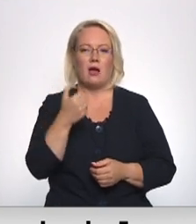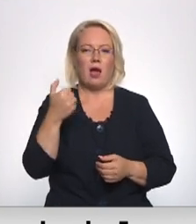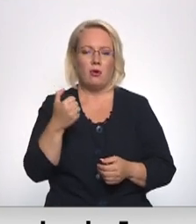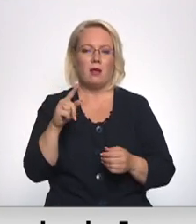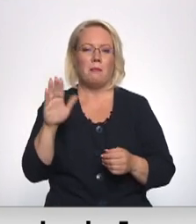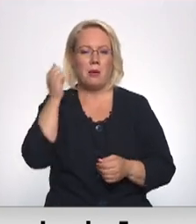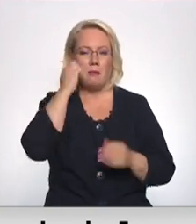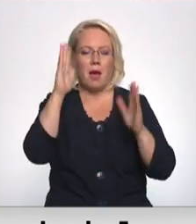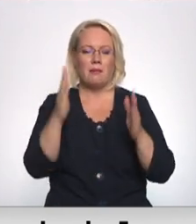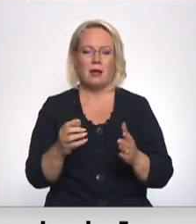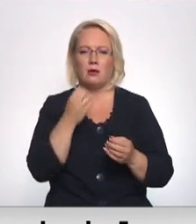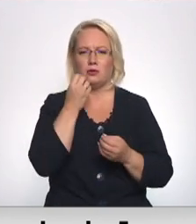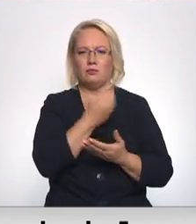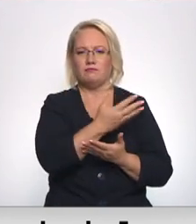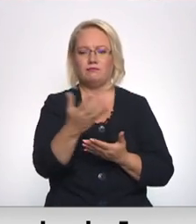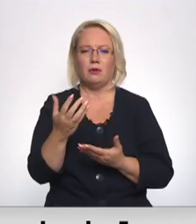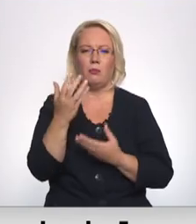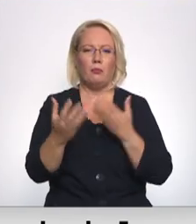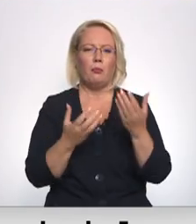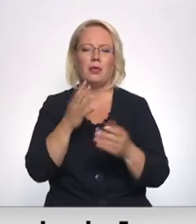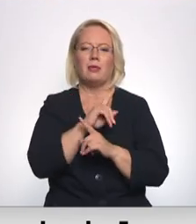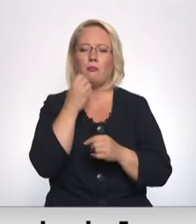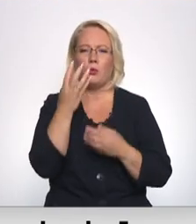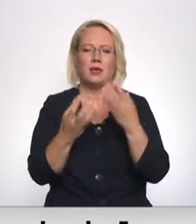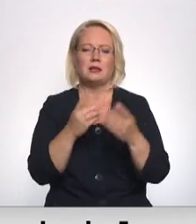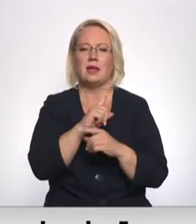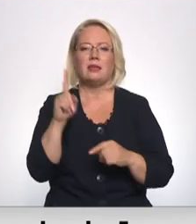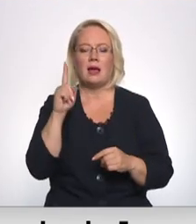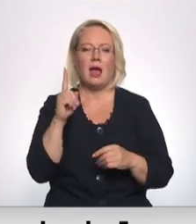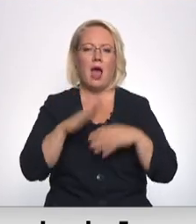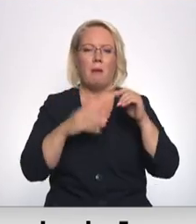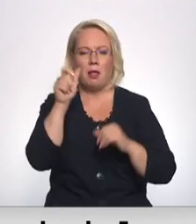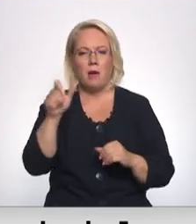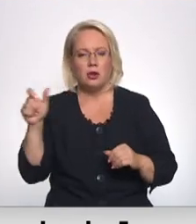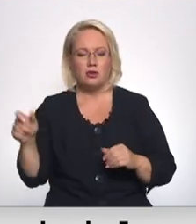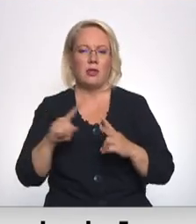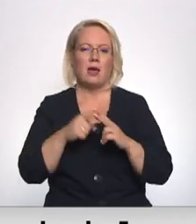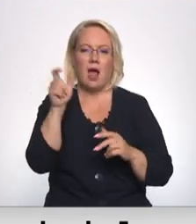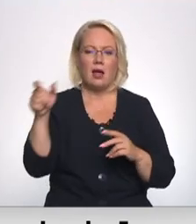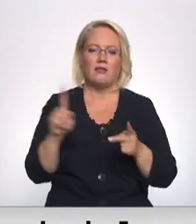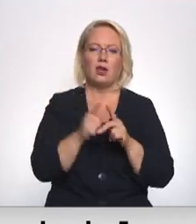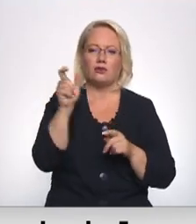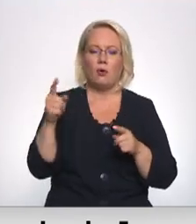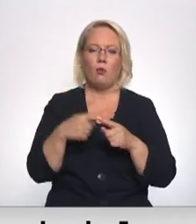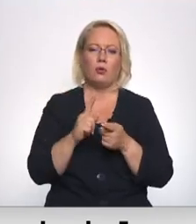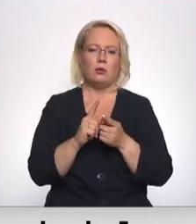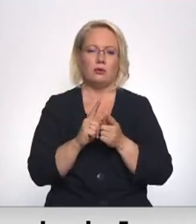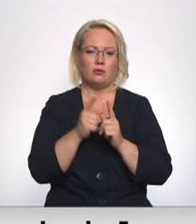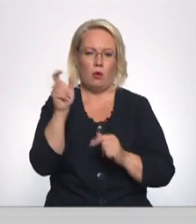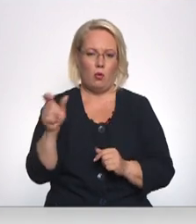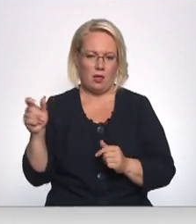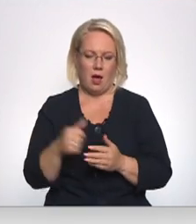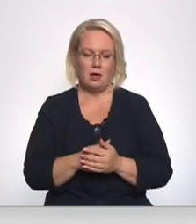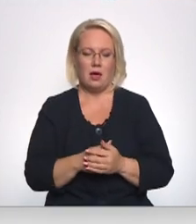dienas garumā gūs ziedi, ko atnesušas neviena amatpersonas, bet arī jelgavnieki, skolēni un skolotāji. Pirmkārt, ja mēs domājam par